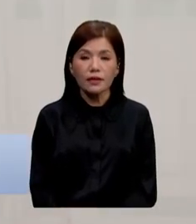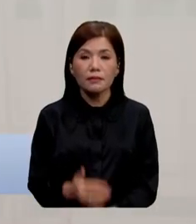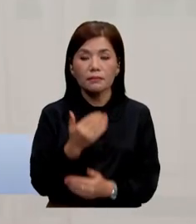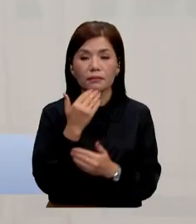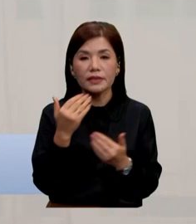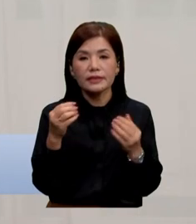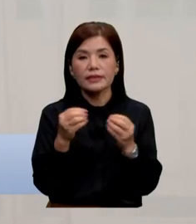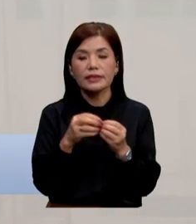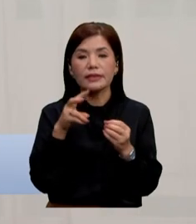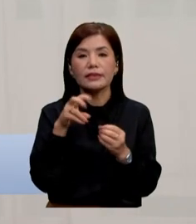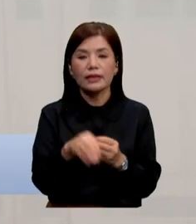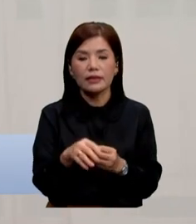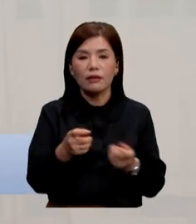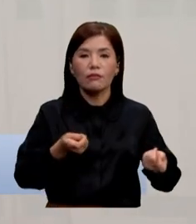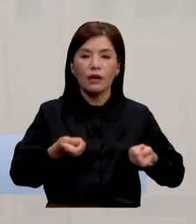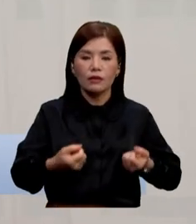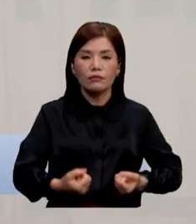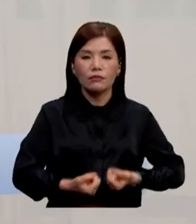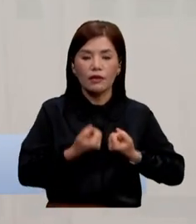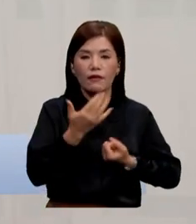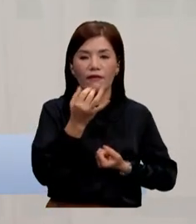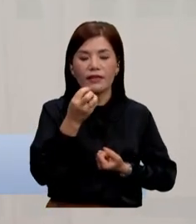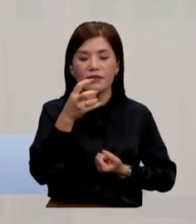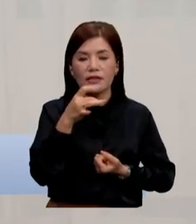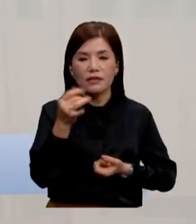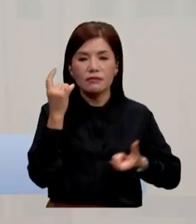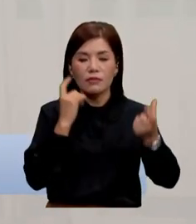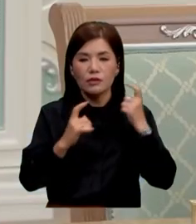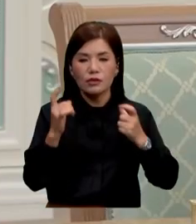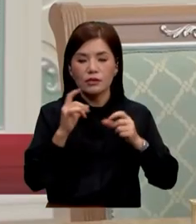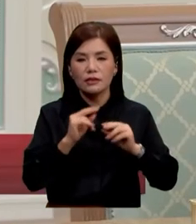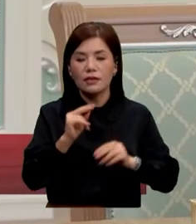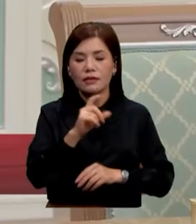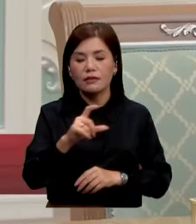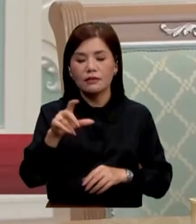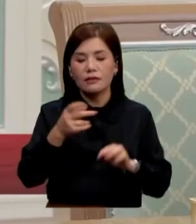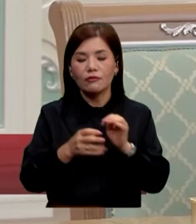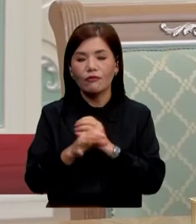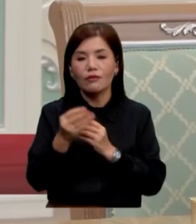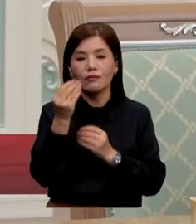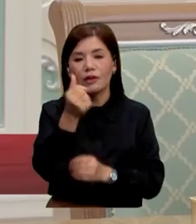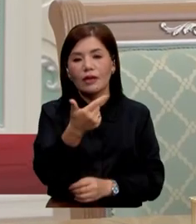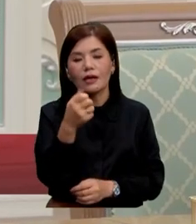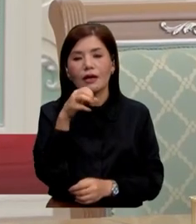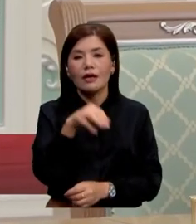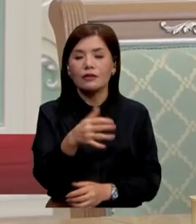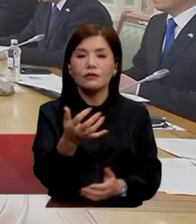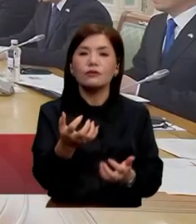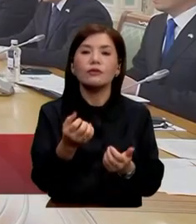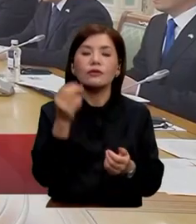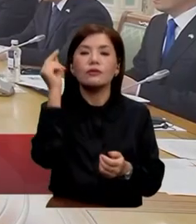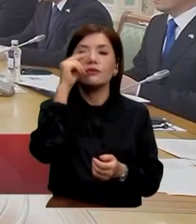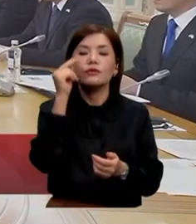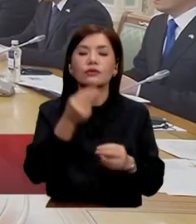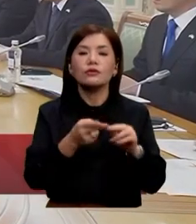Последние 10 лет при поддержке правительства Венгрии для казахстанских студентов выделяются образовательные гранты. Многие наши молодые люди сегодня получают